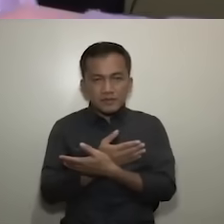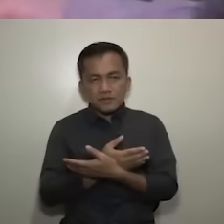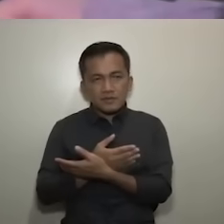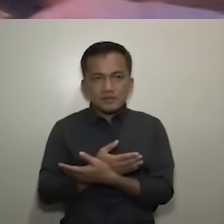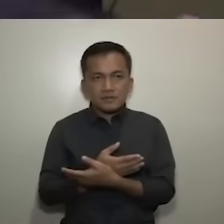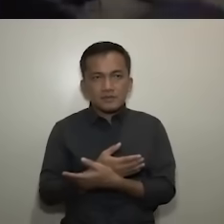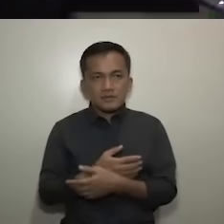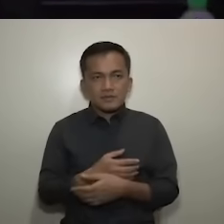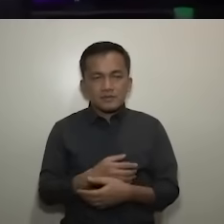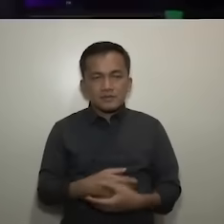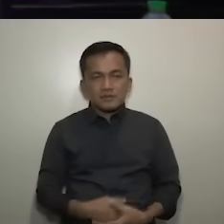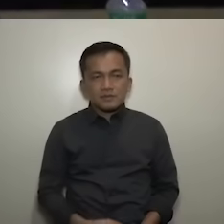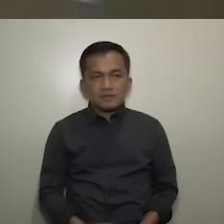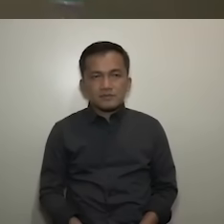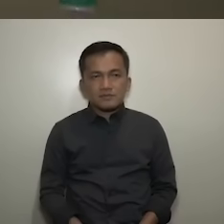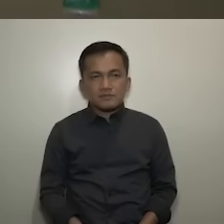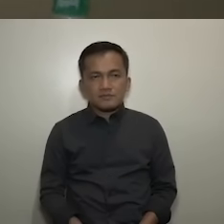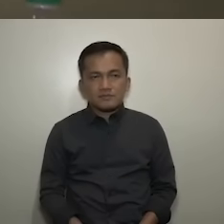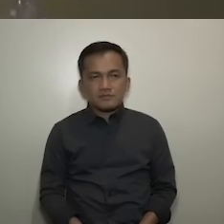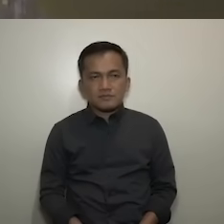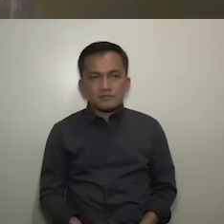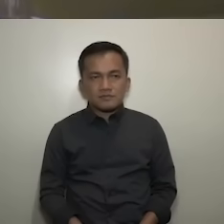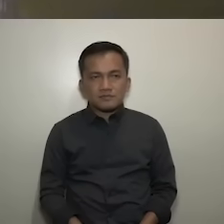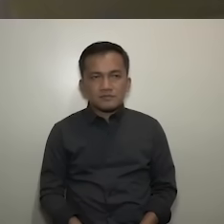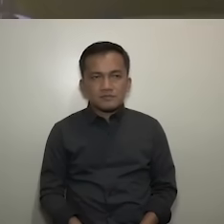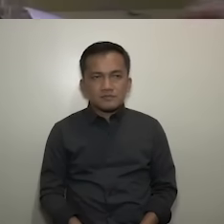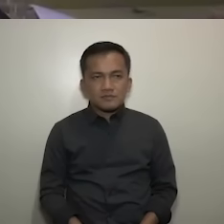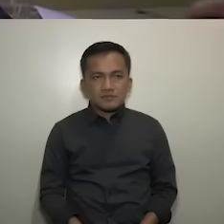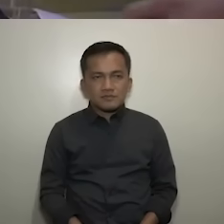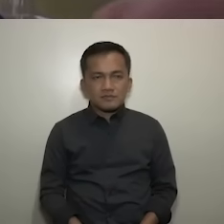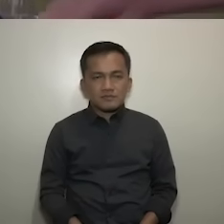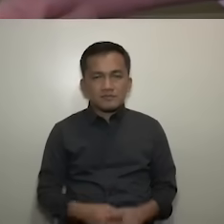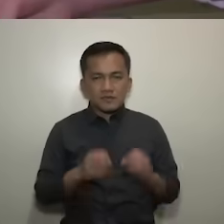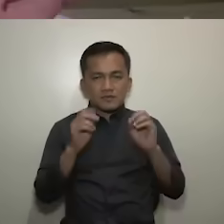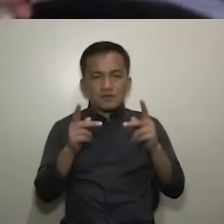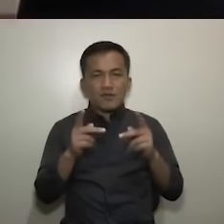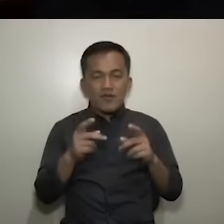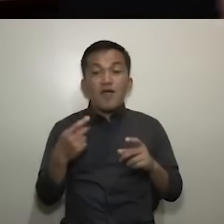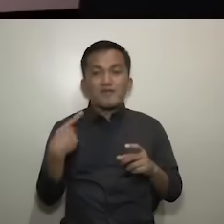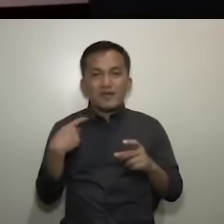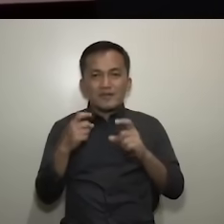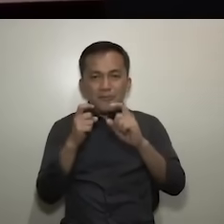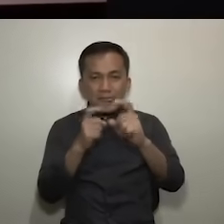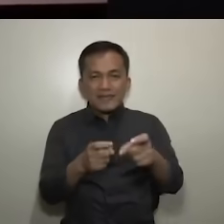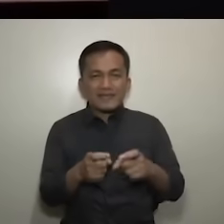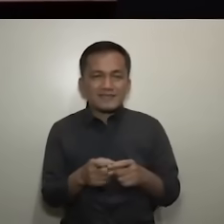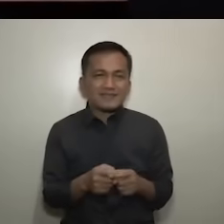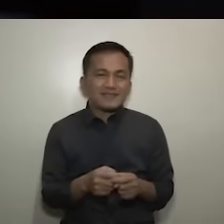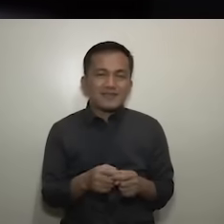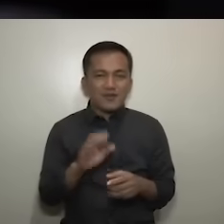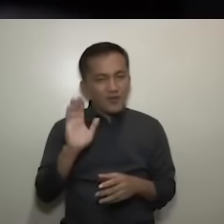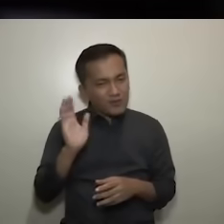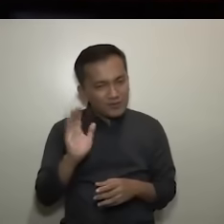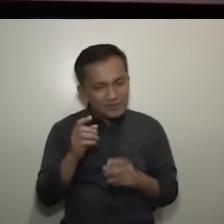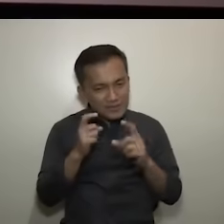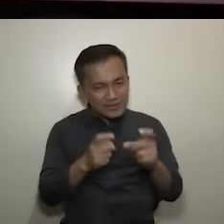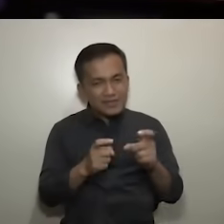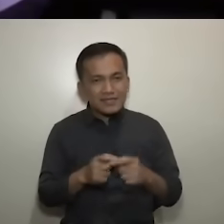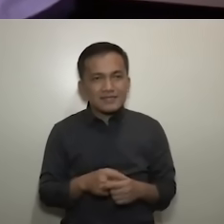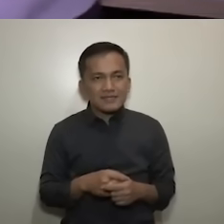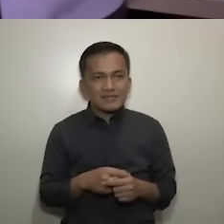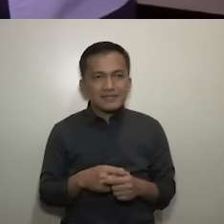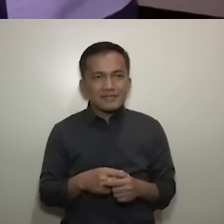Miss Mia. Baby. Something. Okay, sir. Okay. Oh, may regalo ka. Happy birthday. Oy. Happy